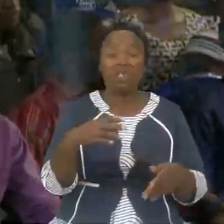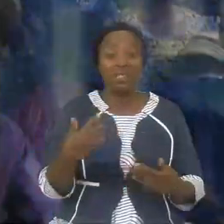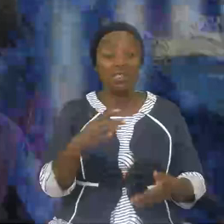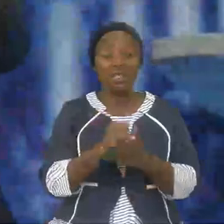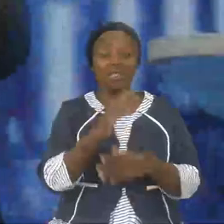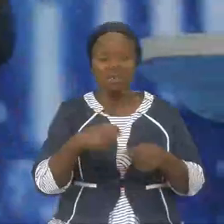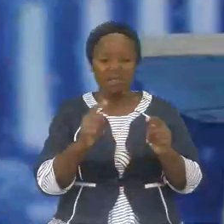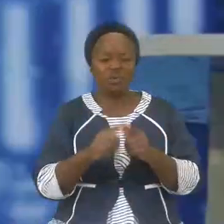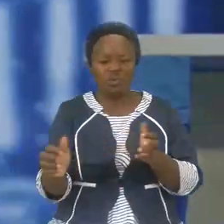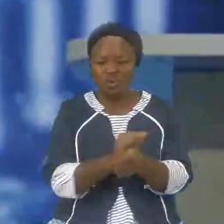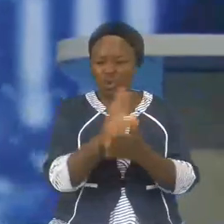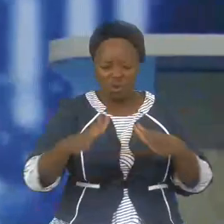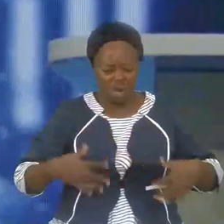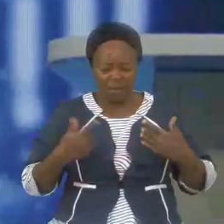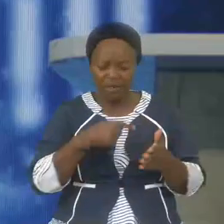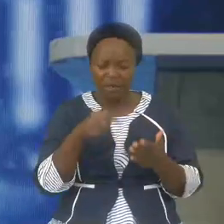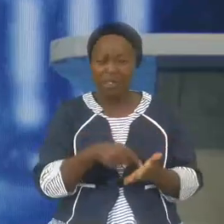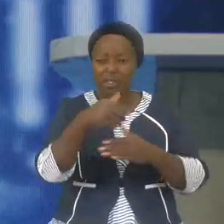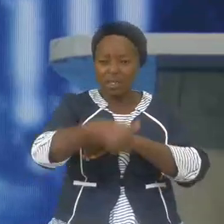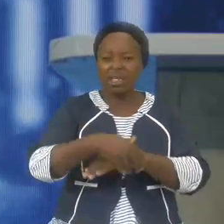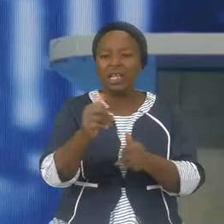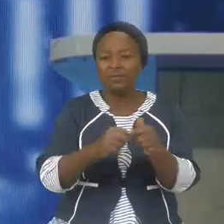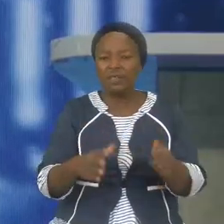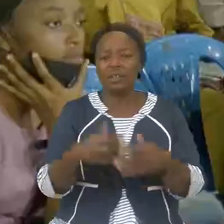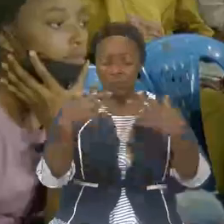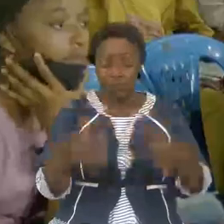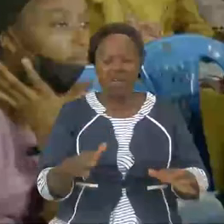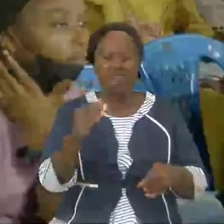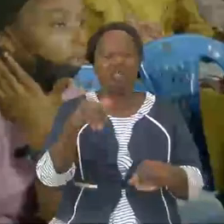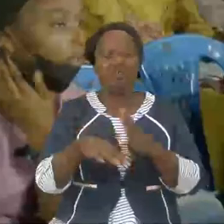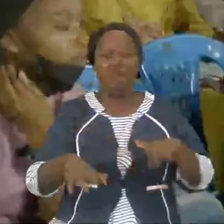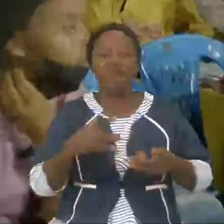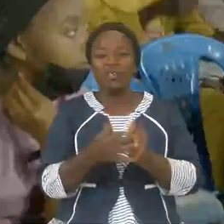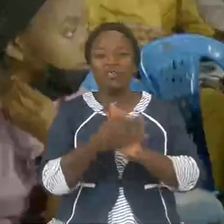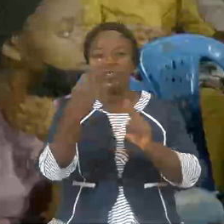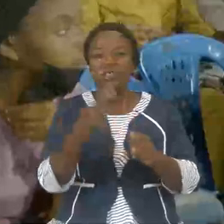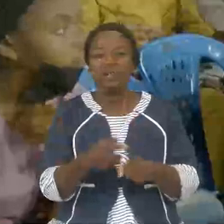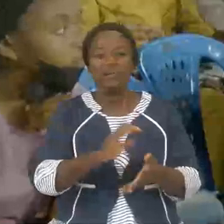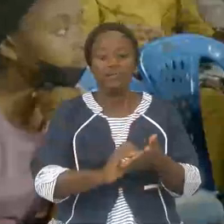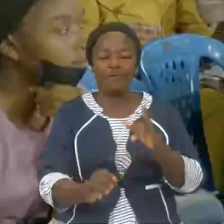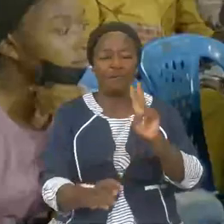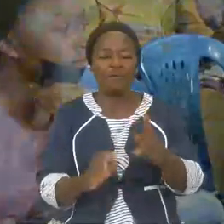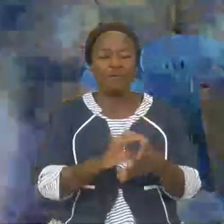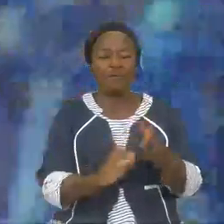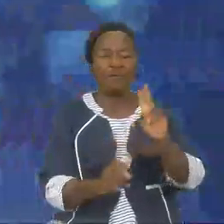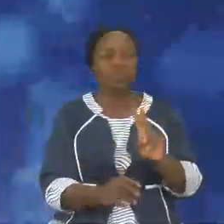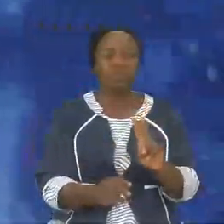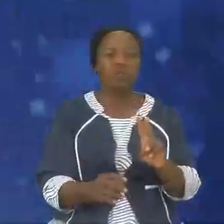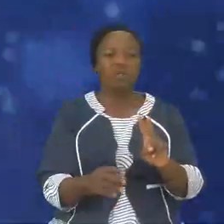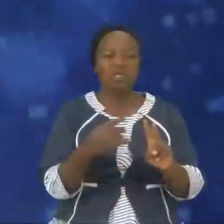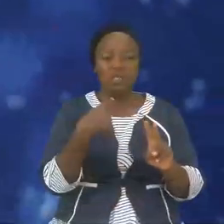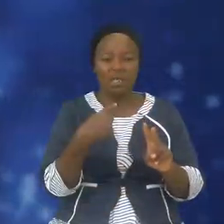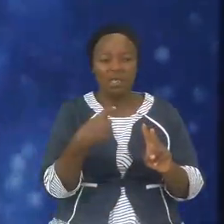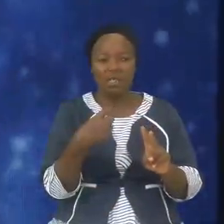les choses qui essaient de vous enterrer tout vivant, ce soir, toutes ces choses passeront par-dessus